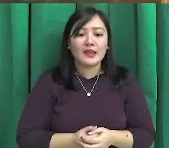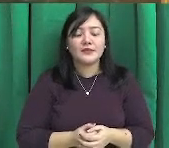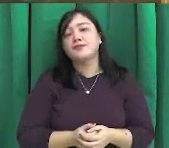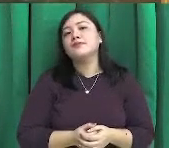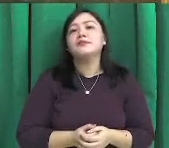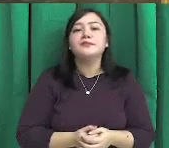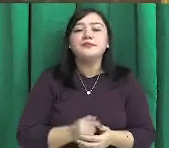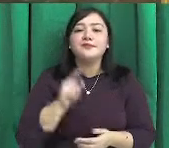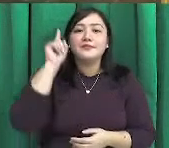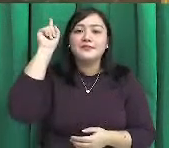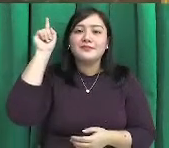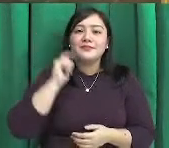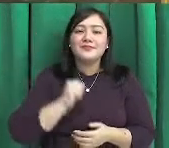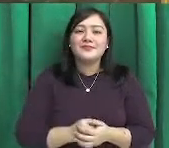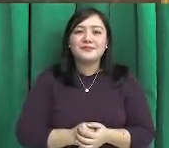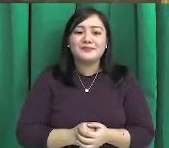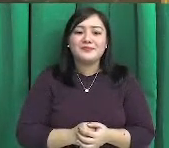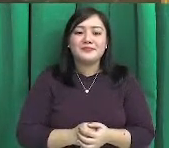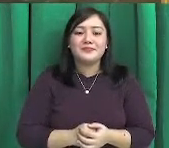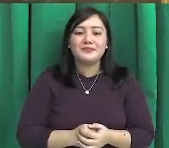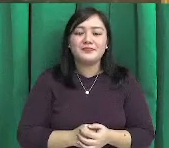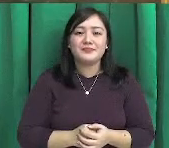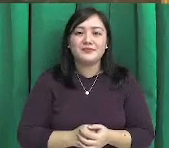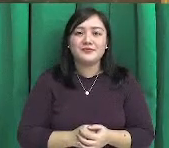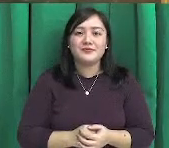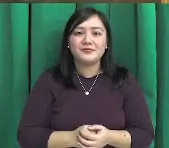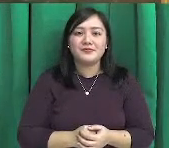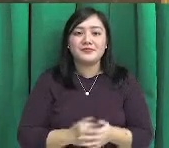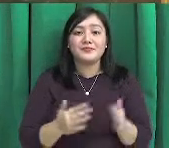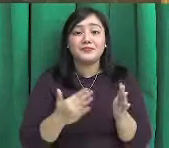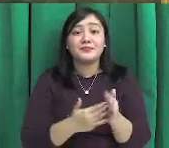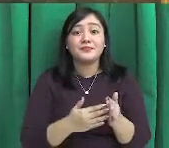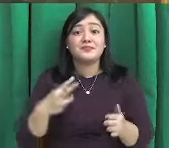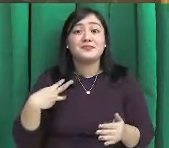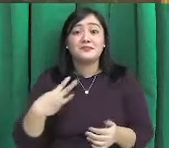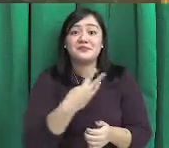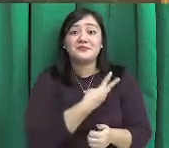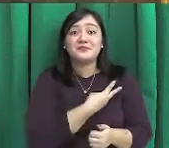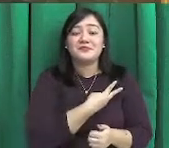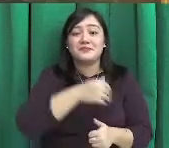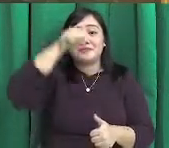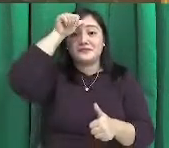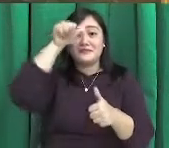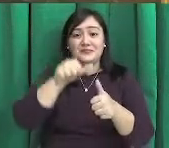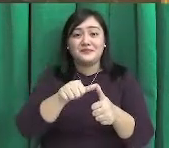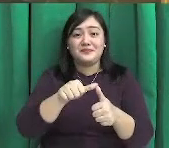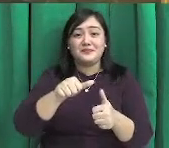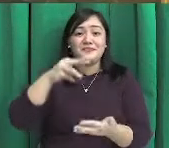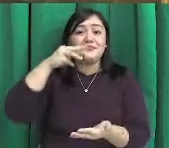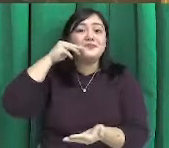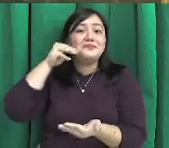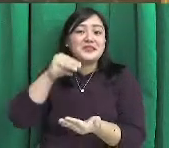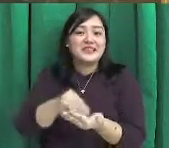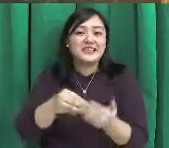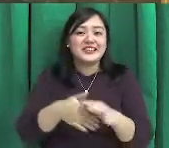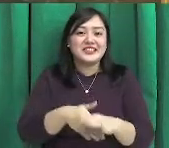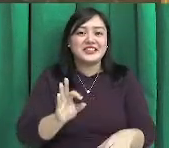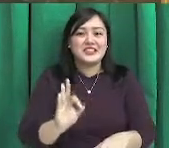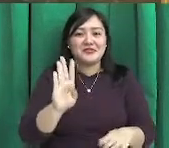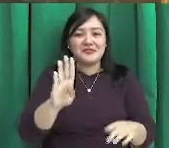At alam mo, nakita naman natin siguro yung mga comments, no? Hindi natin naubos na basahin yung